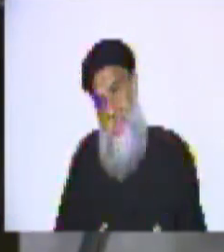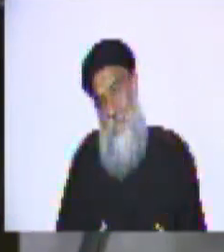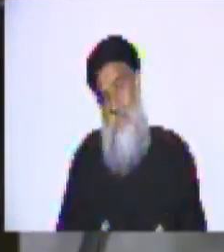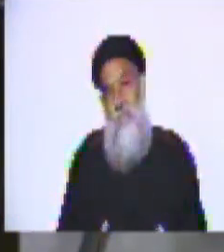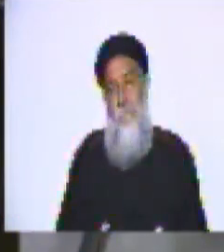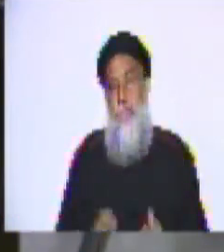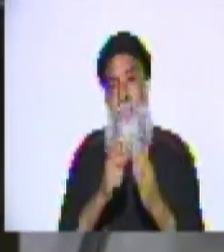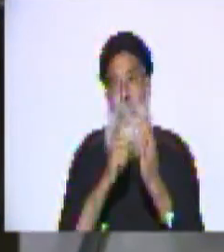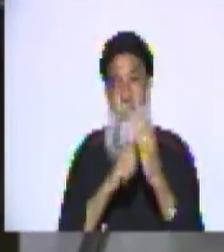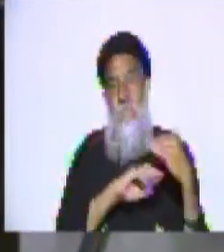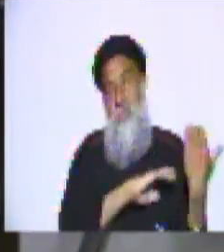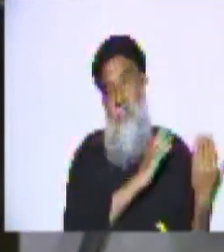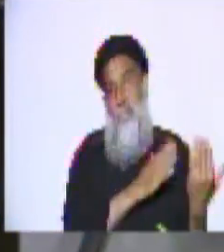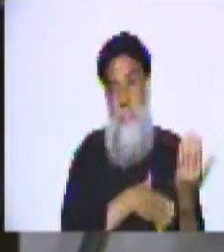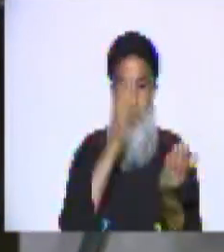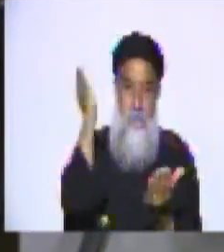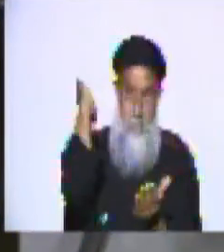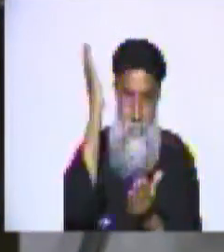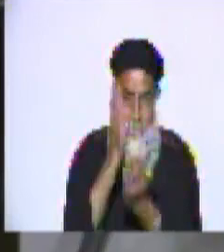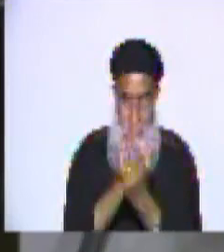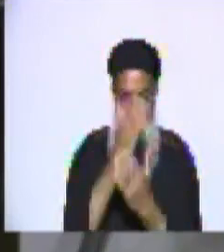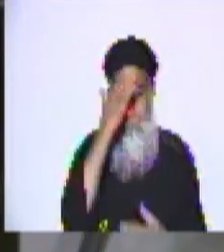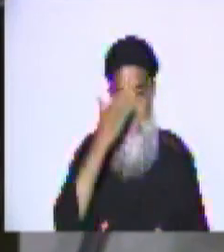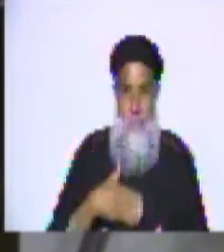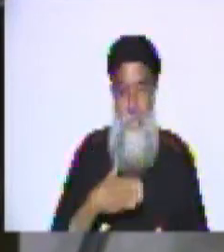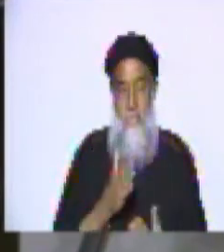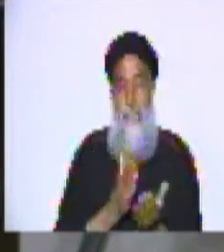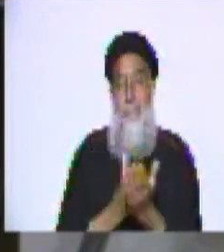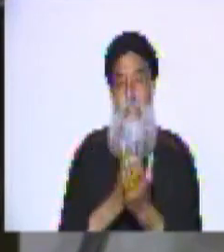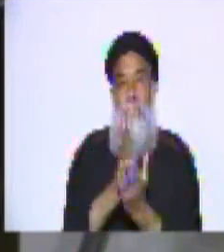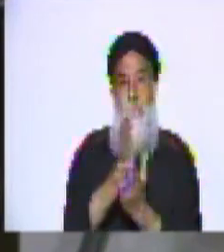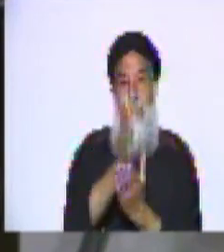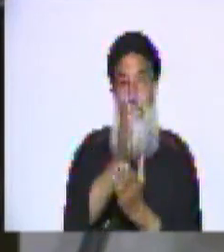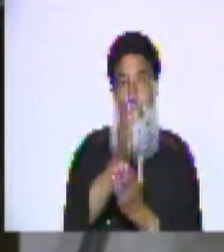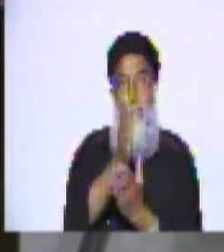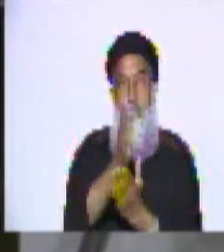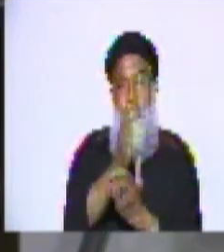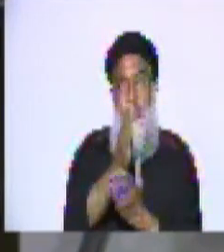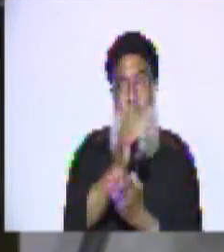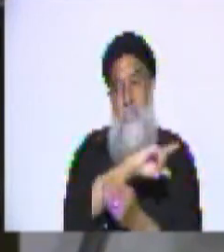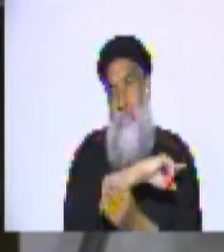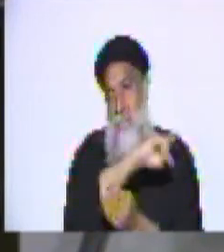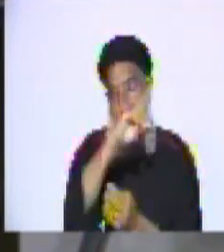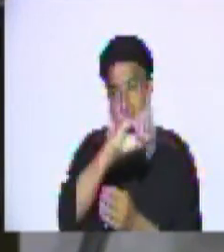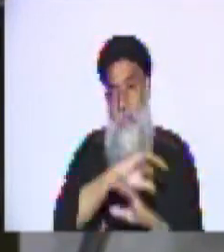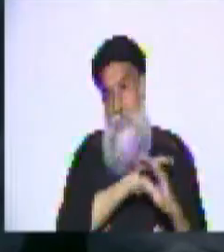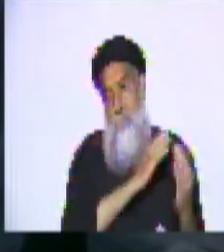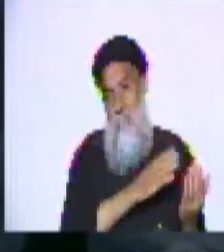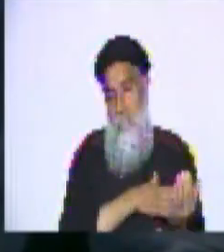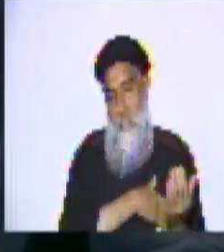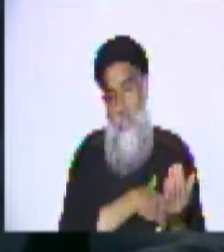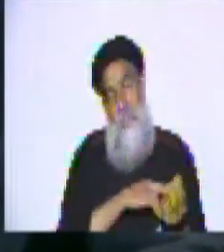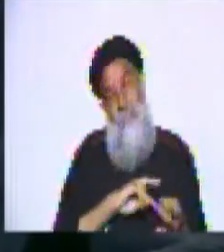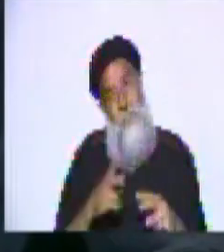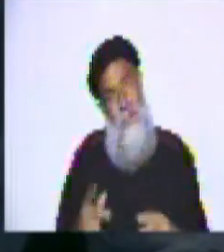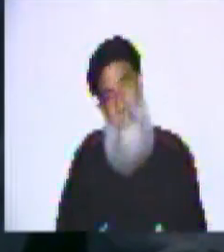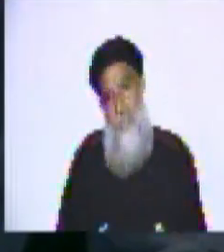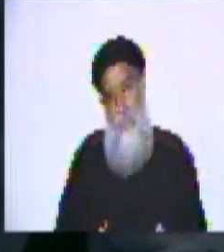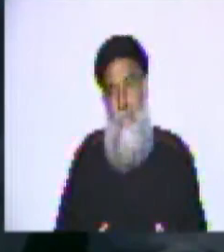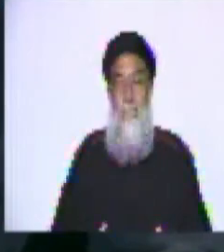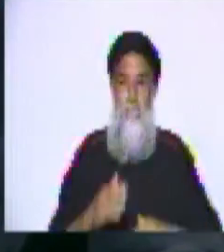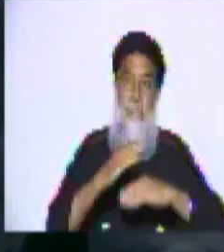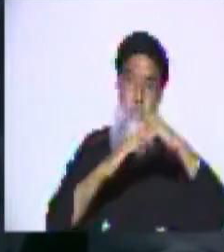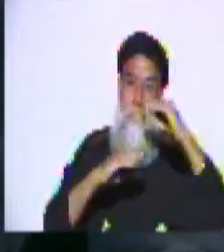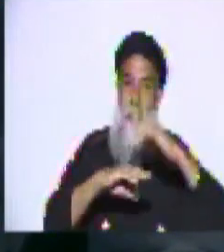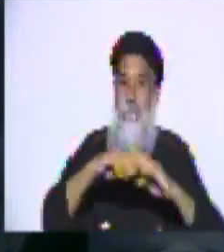له نفس إيمان الكنيسة التي يتبعها، مش إيمان تاني. والليتورجية عموما بتشرح العقيدة.